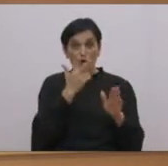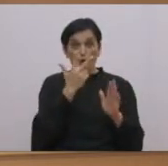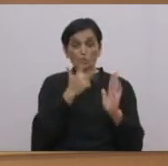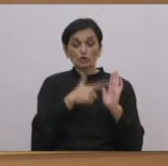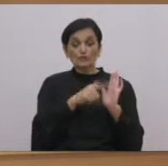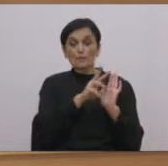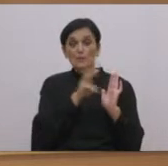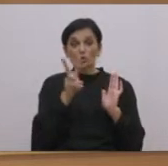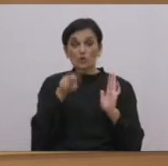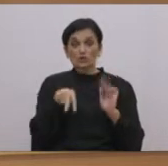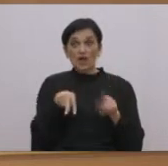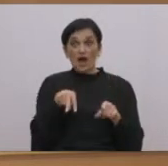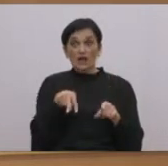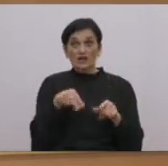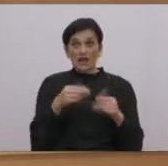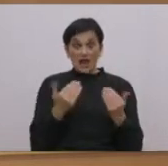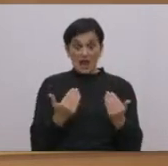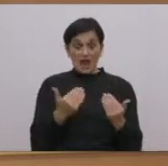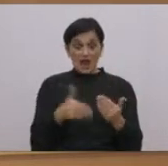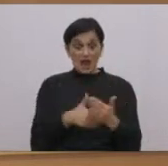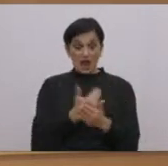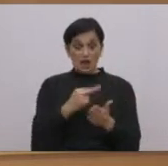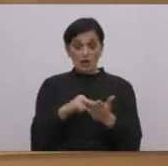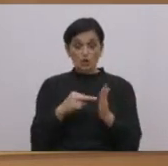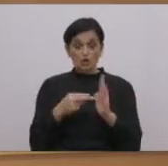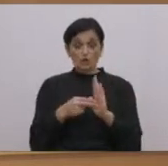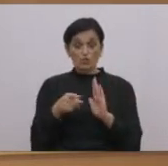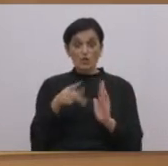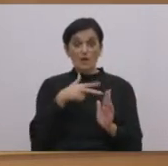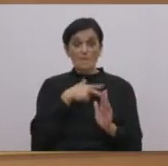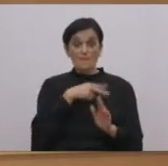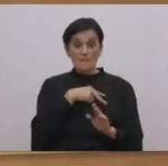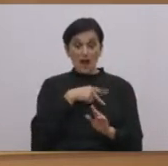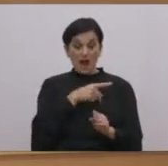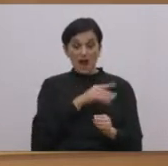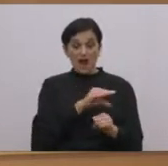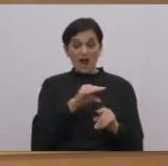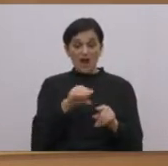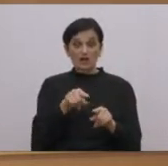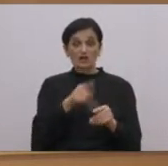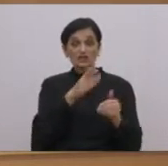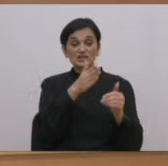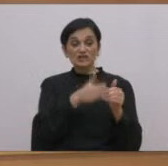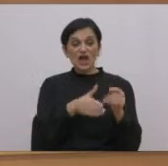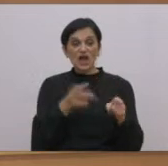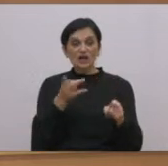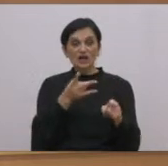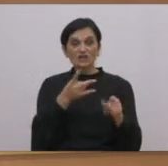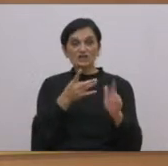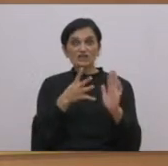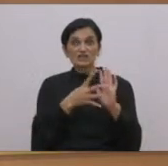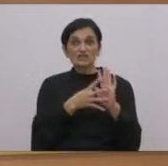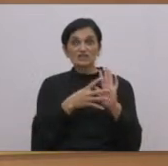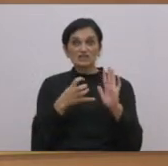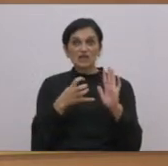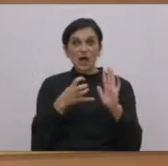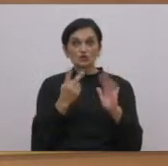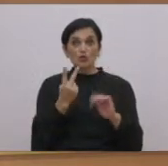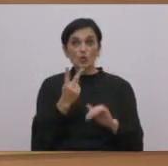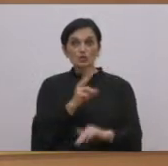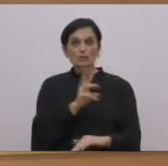ლარი და ამ ახალი ბიუჯეტით, რაც პარლამენტში შემოვიდა, მის დამთავრებას დაჭირდება 902 მილიონი